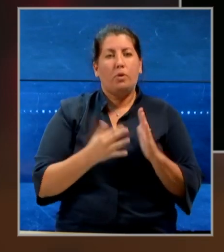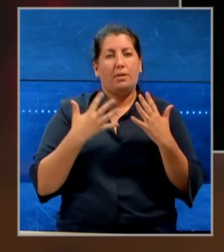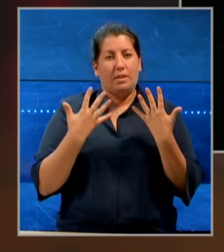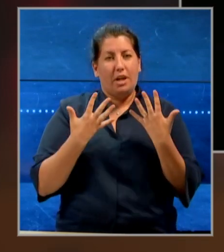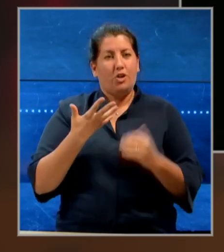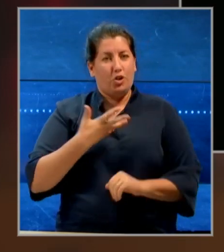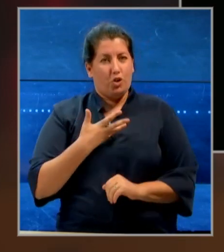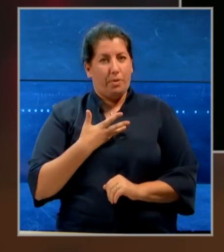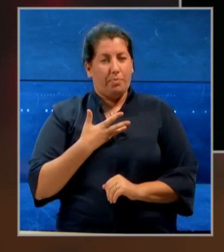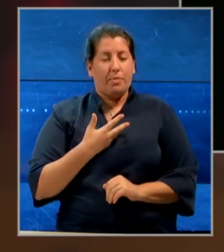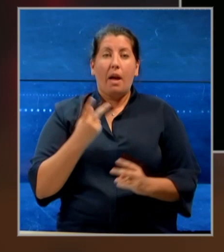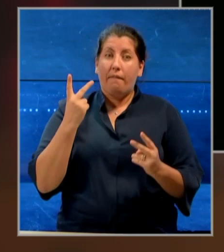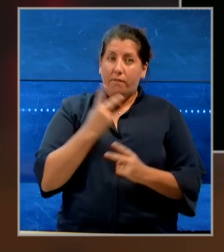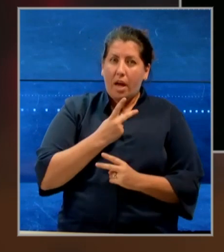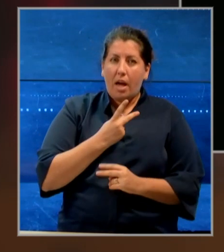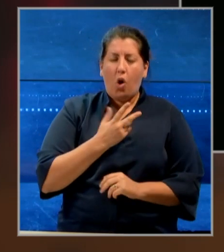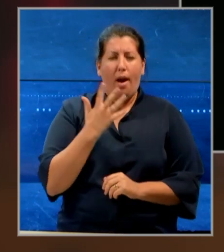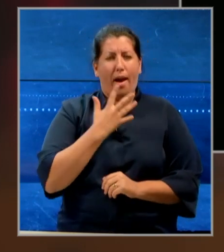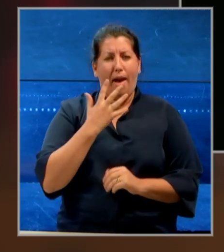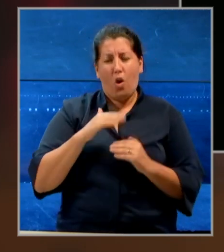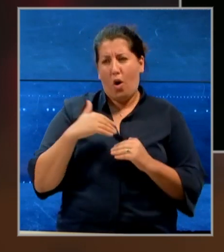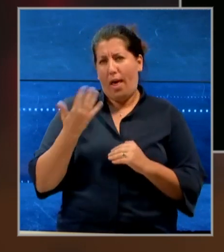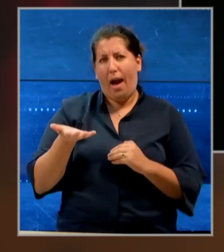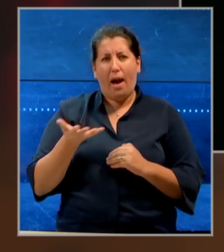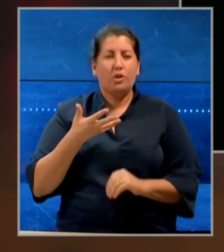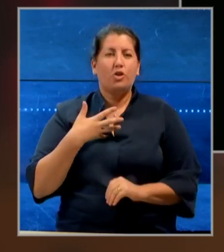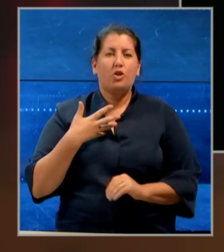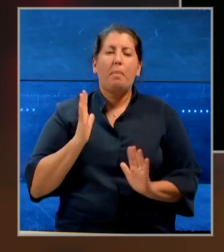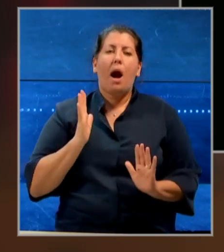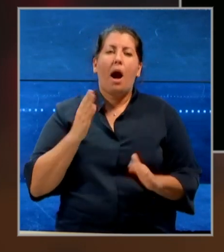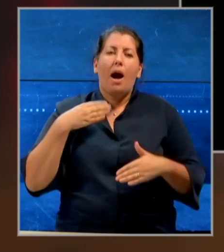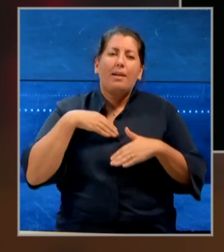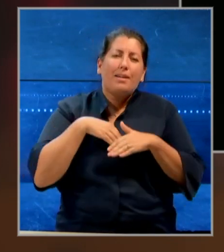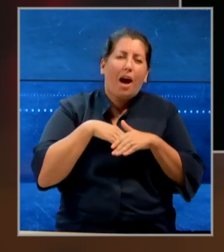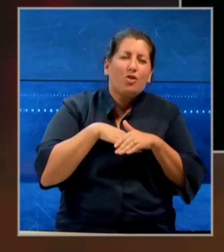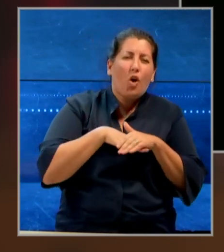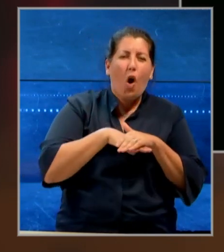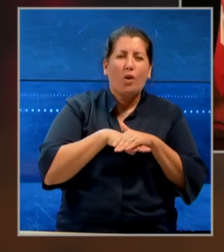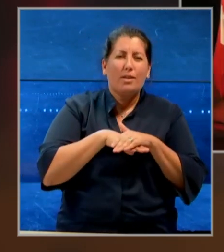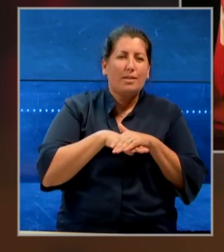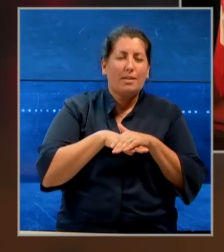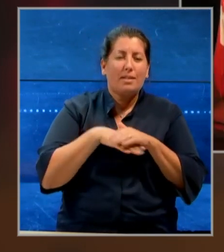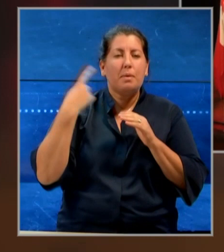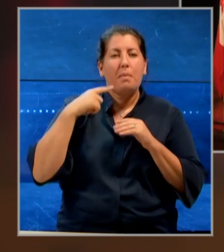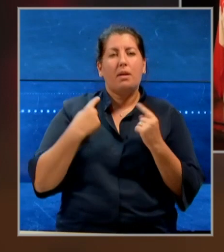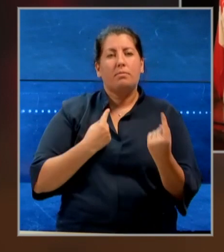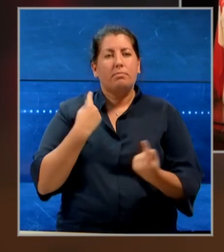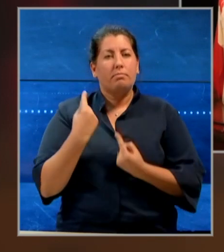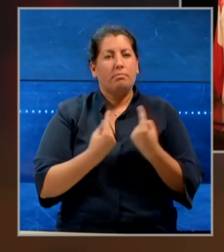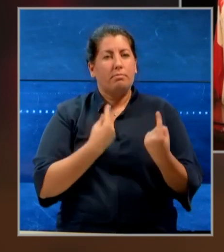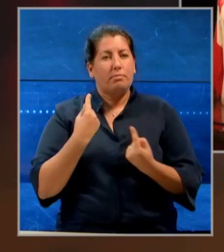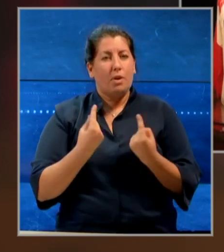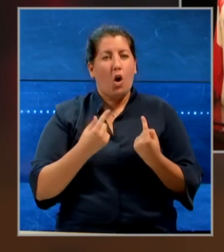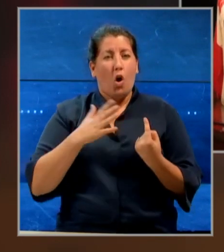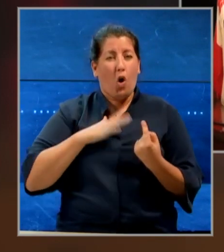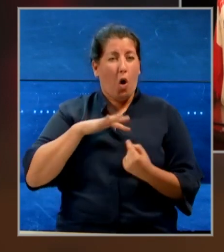errori altrui, però non dobbiamo nasconderci dietro una situazione dovuta a fattori esterni.